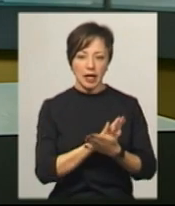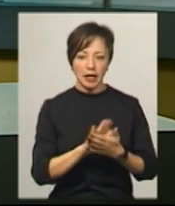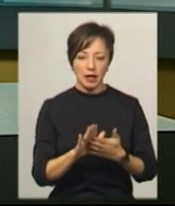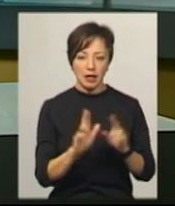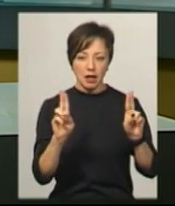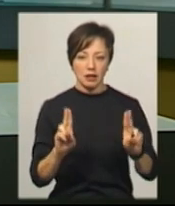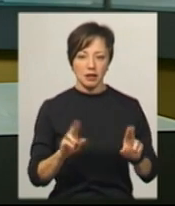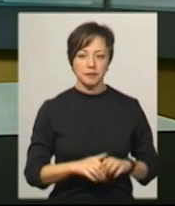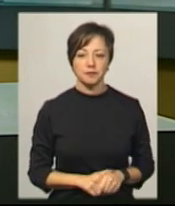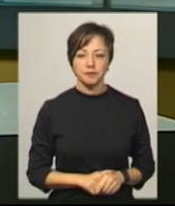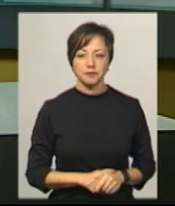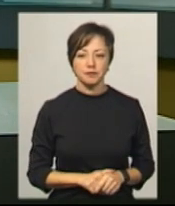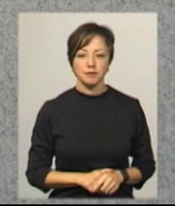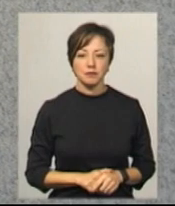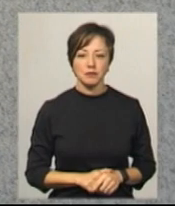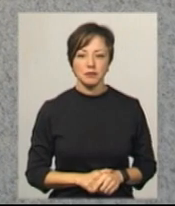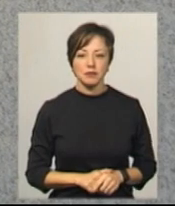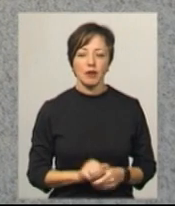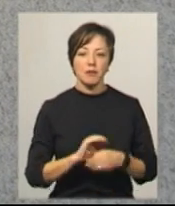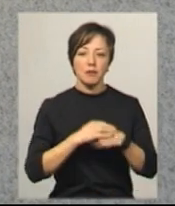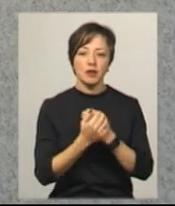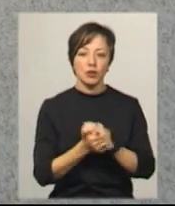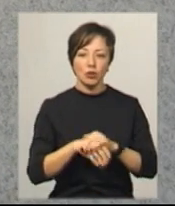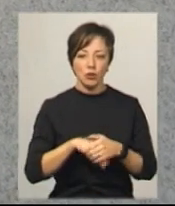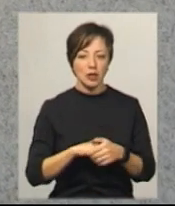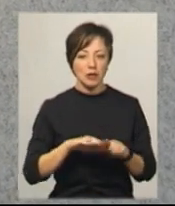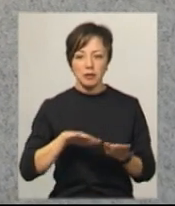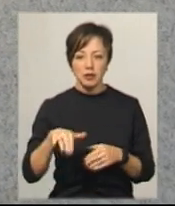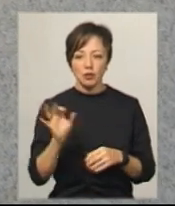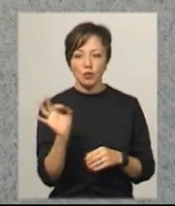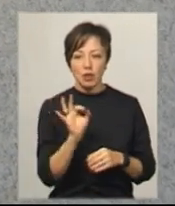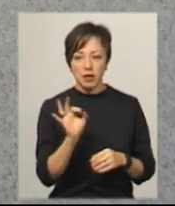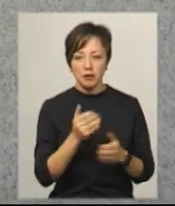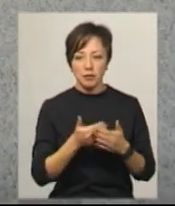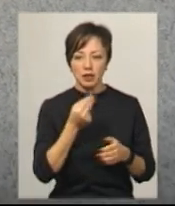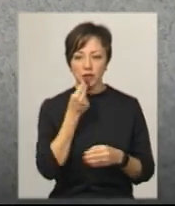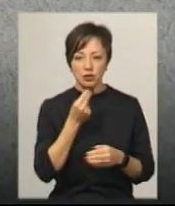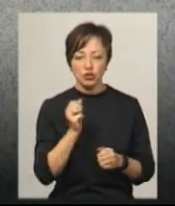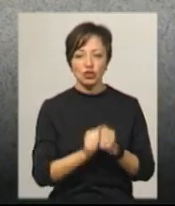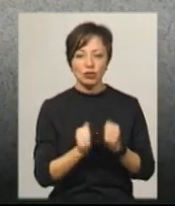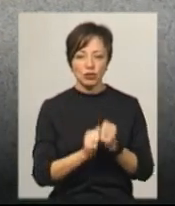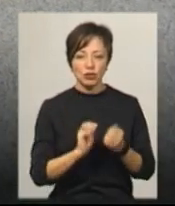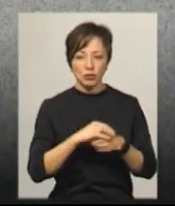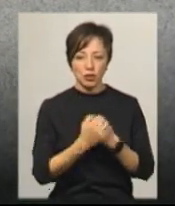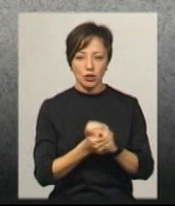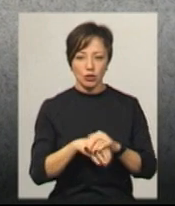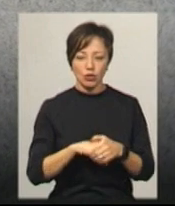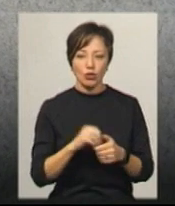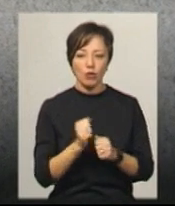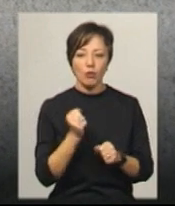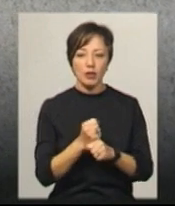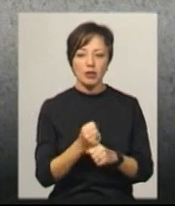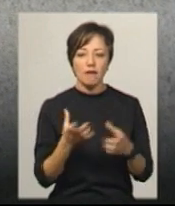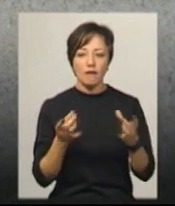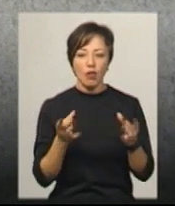Каже Нінель Марцонь. Мити руки не тільки після туалету і перед їдою, чистіше мити руки. Робити